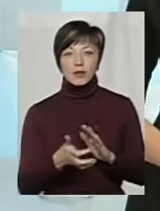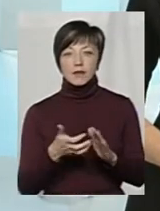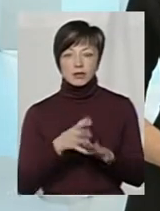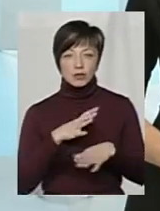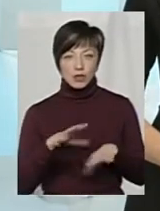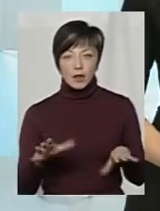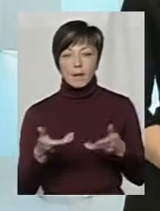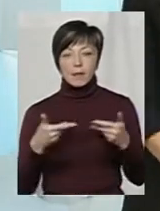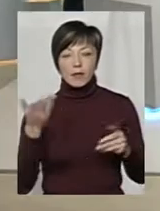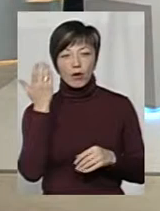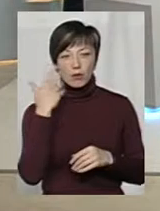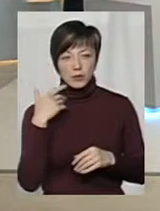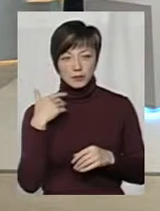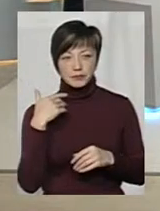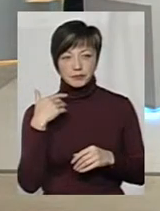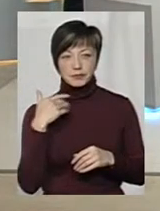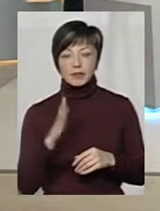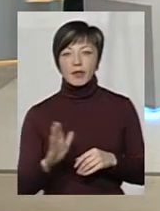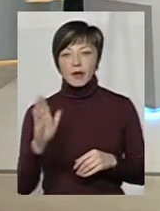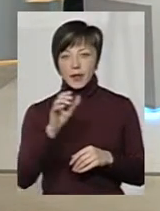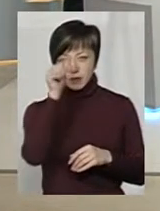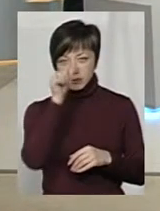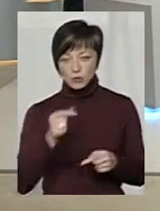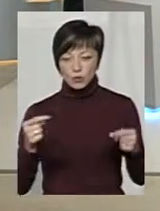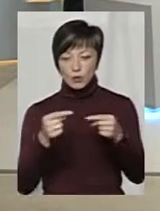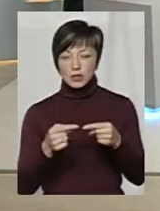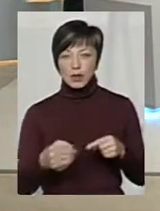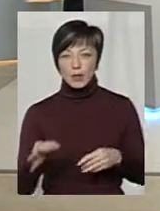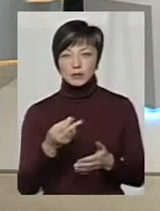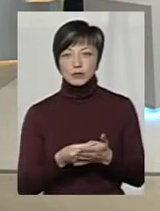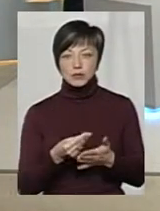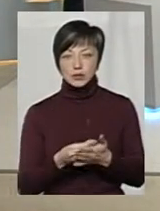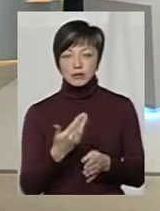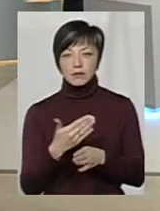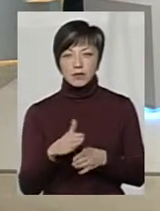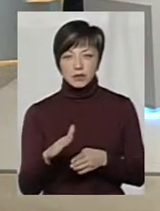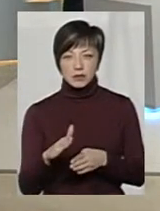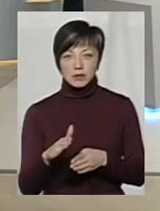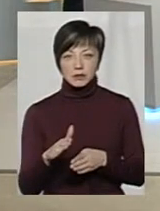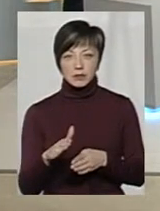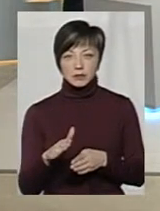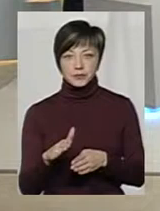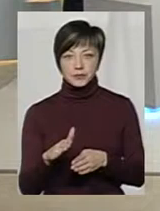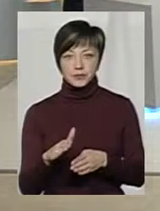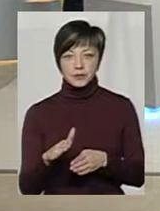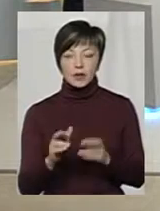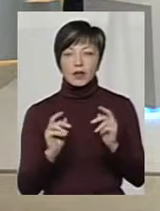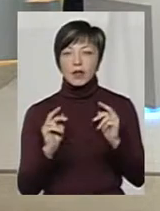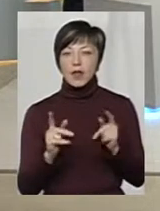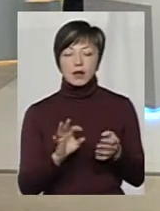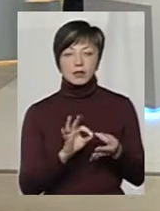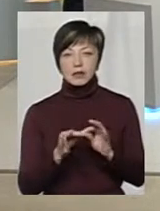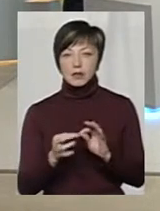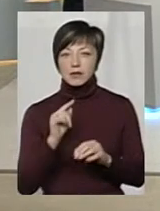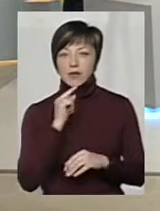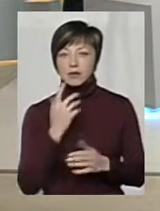вистачало. Тому ми, коли в вересні місяці уточняли обласний бюджет, ми з обласного бюджету виділили, як нам не складно було, не